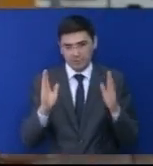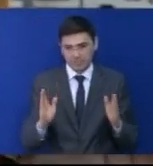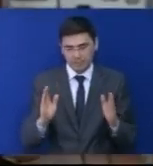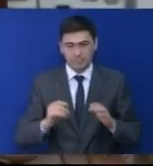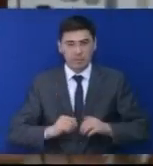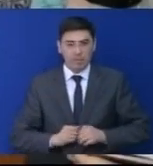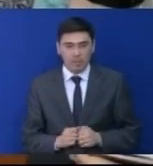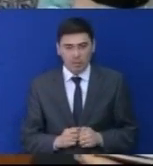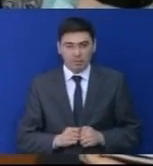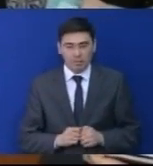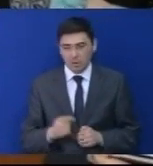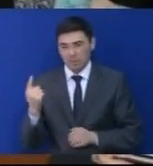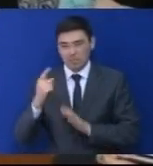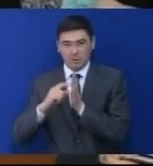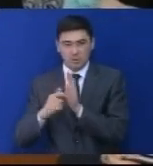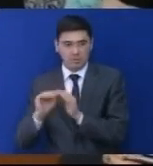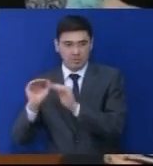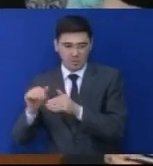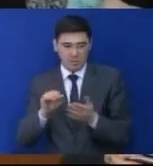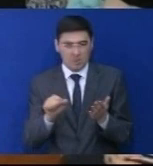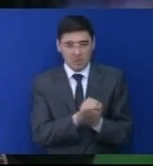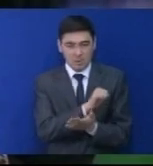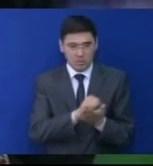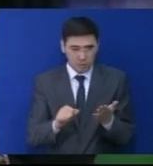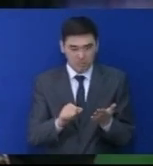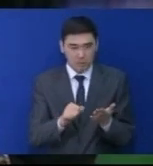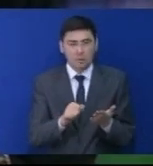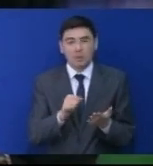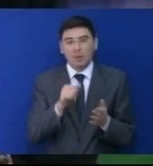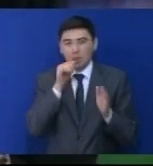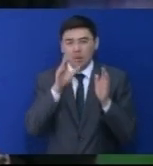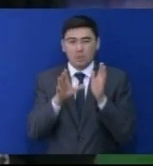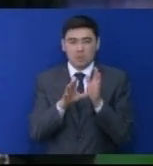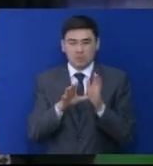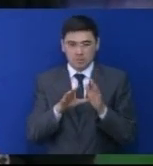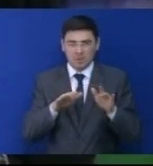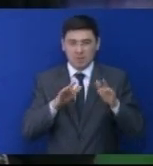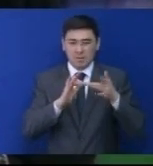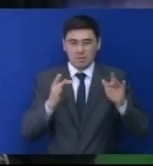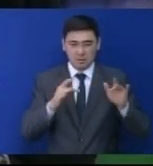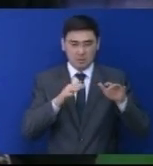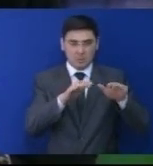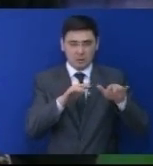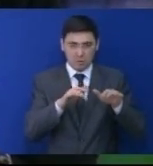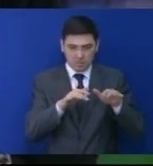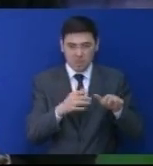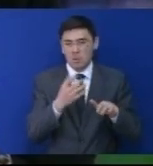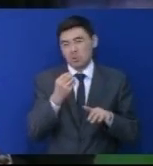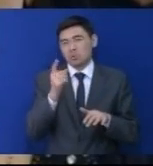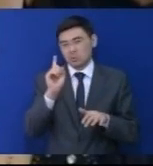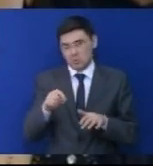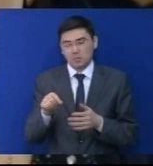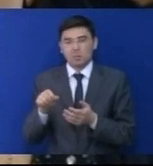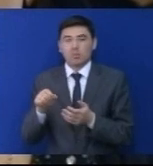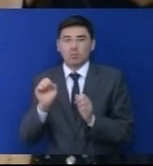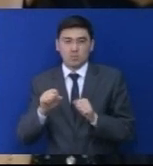бірінші сыныпқа құжаттарды қабылдау баламалы негізде жүргізілет. Яғни электронды нұсқамен қатар қағаз түрінде де. Ата-аналар